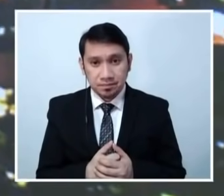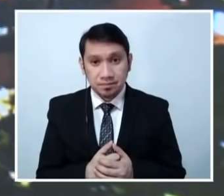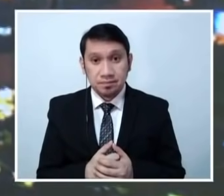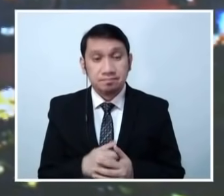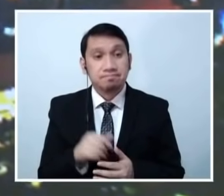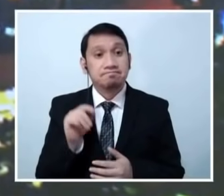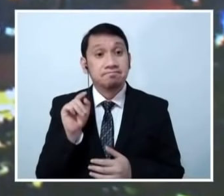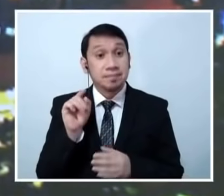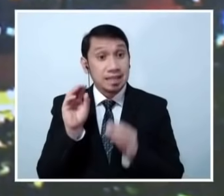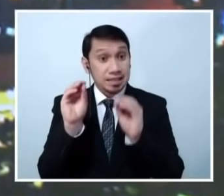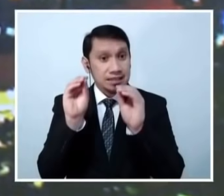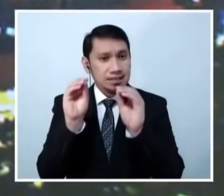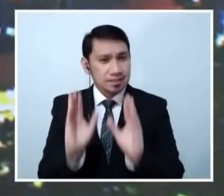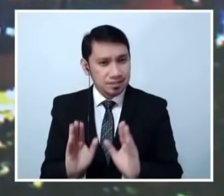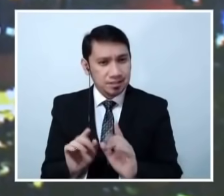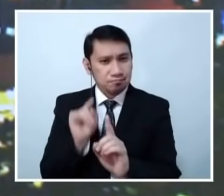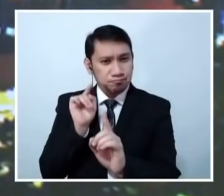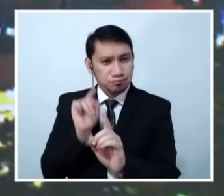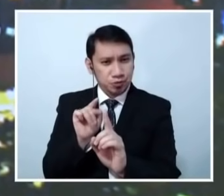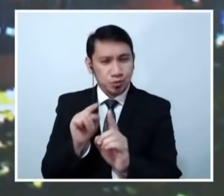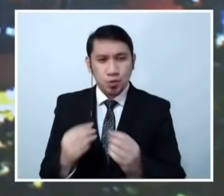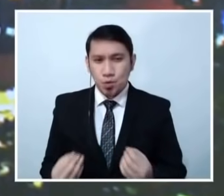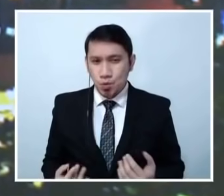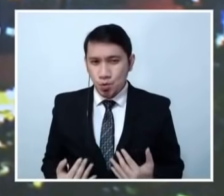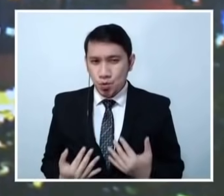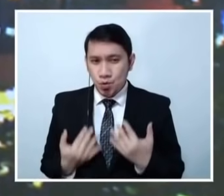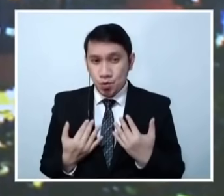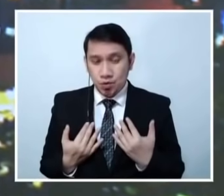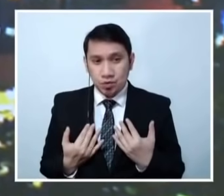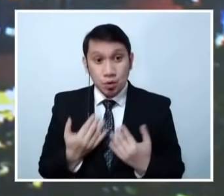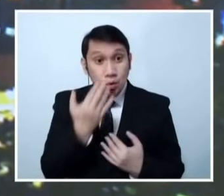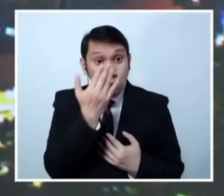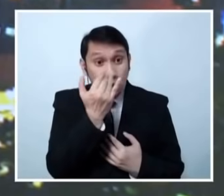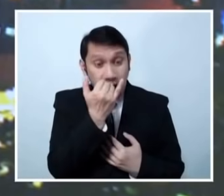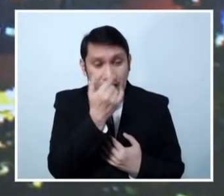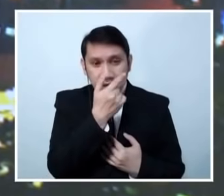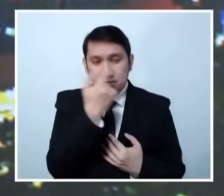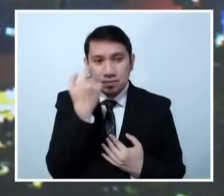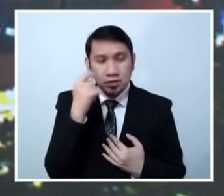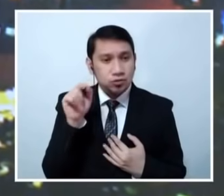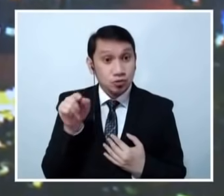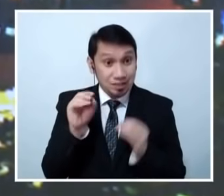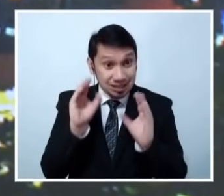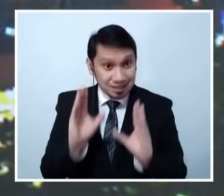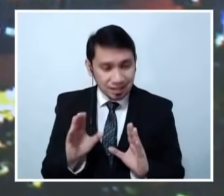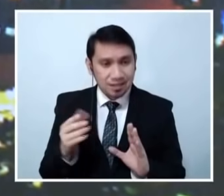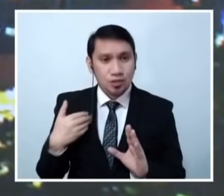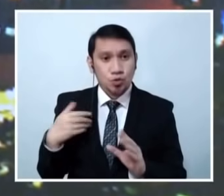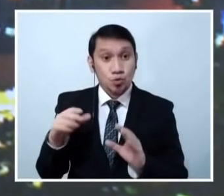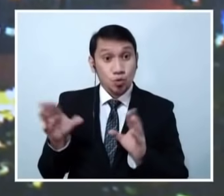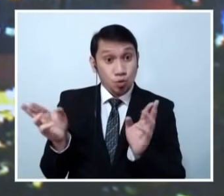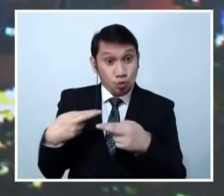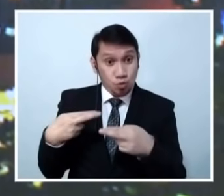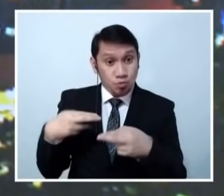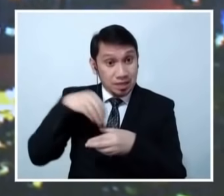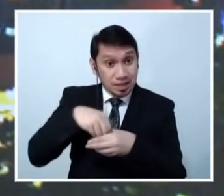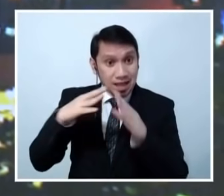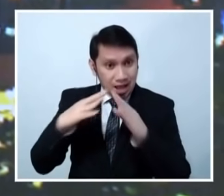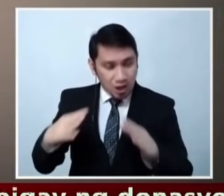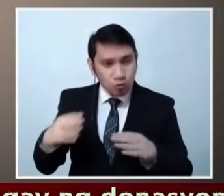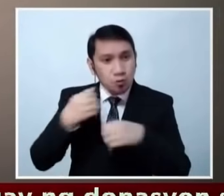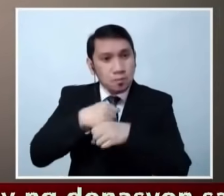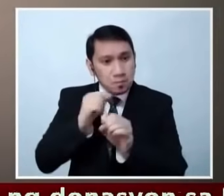Inspirasyon ng isang teacher sa Iloilo na ginawang classroom ang kanyang sariling kwarto sa bahay. Binansagan niya